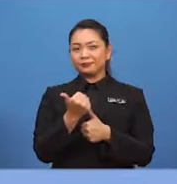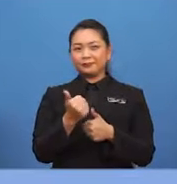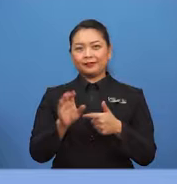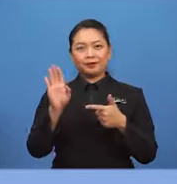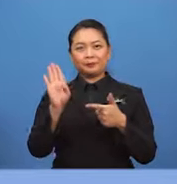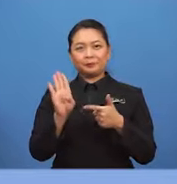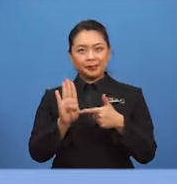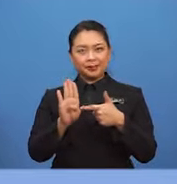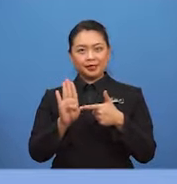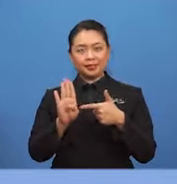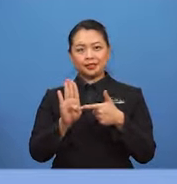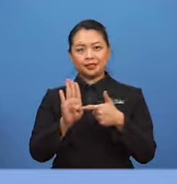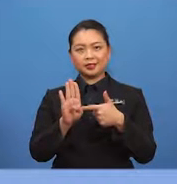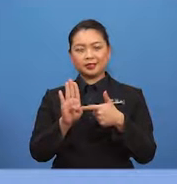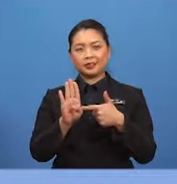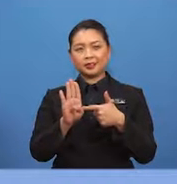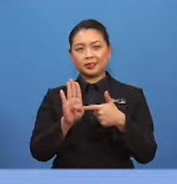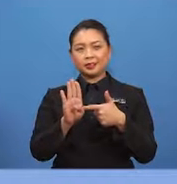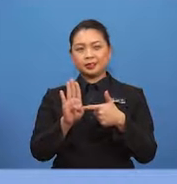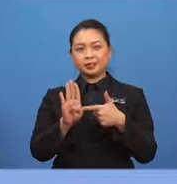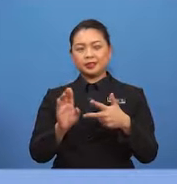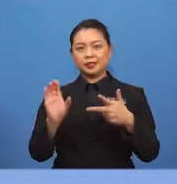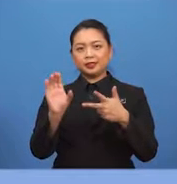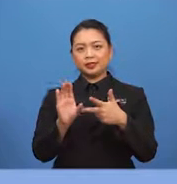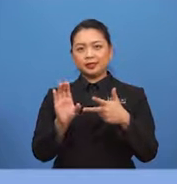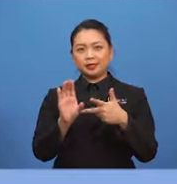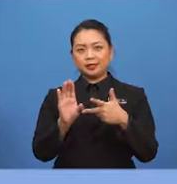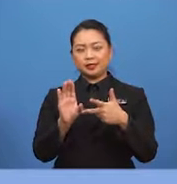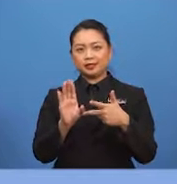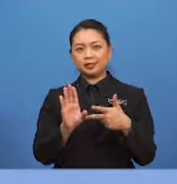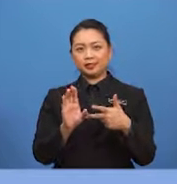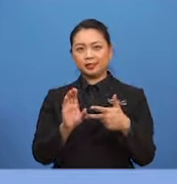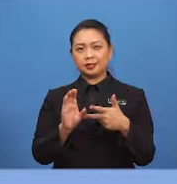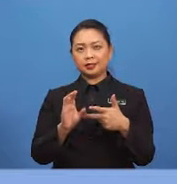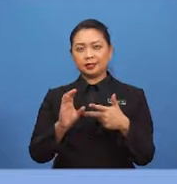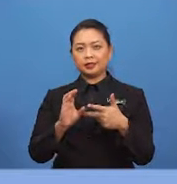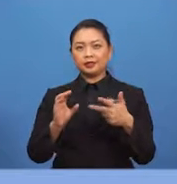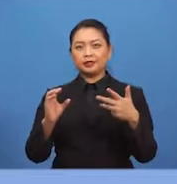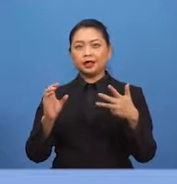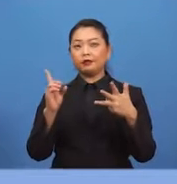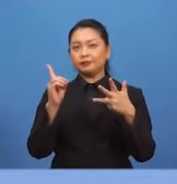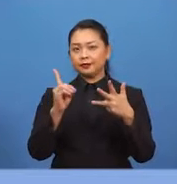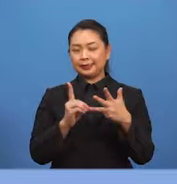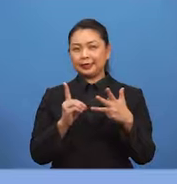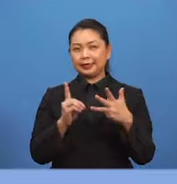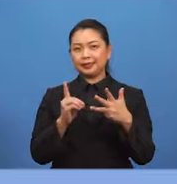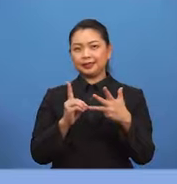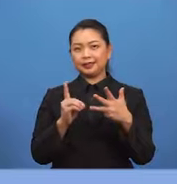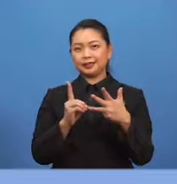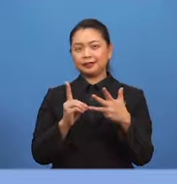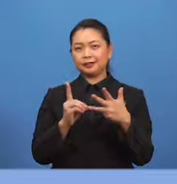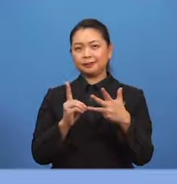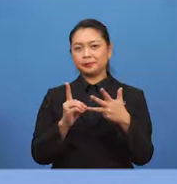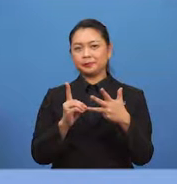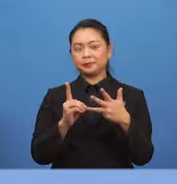B. Kaca soda kapur. C. Kaca splambum. Atau D.